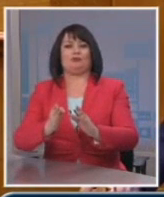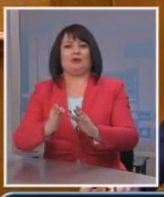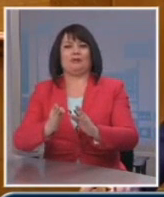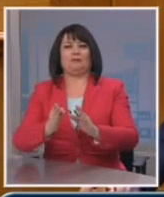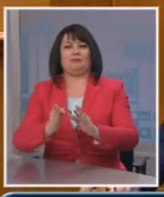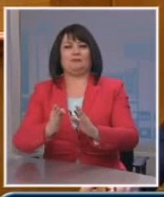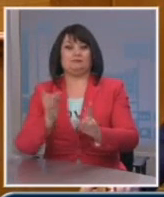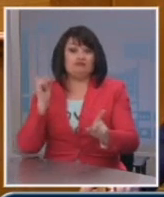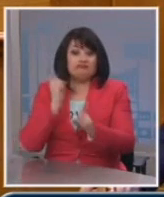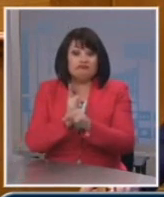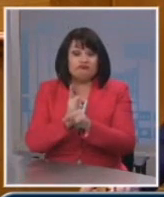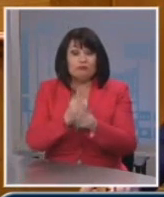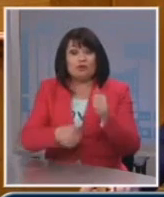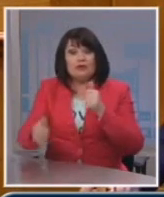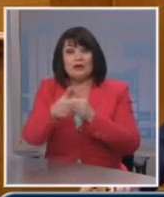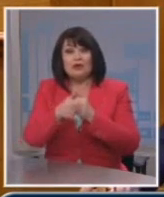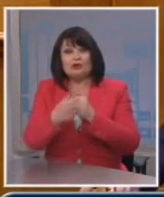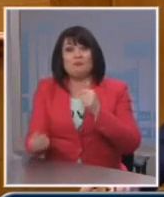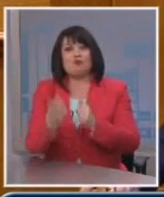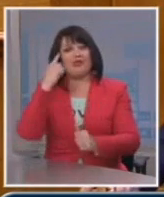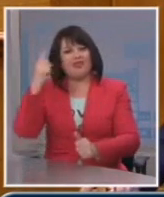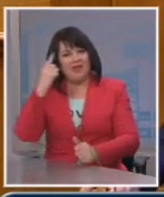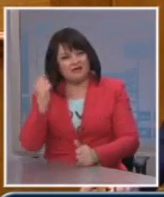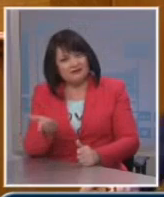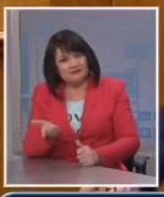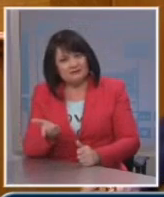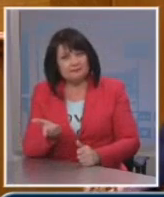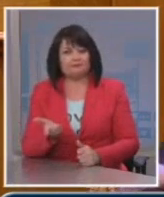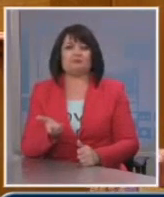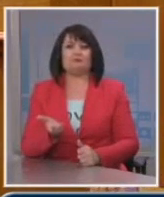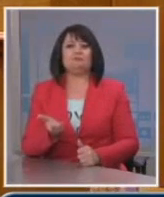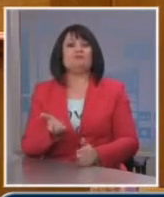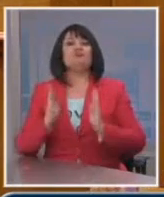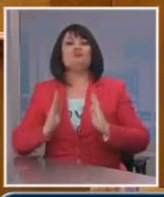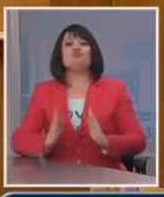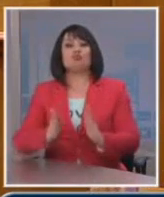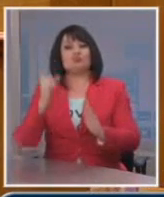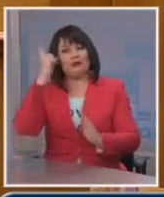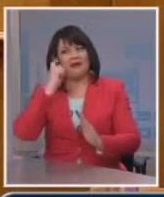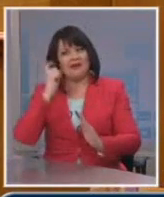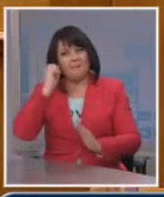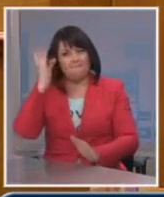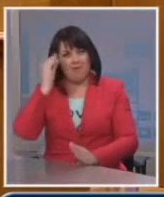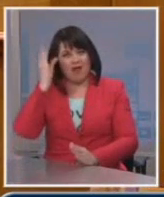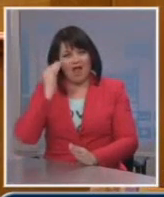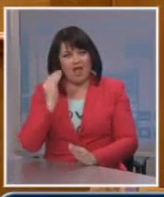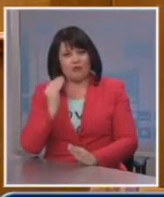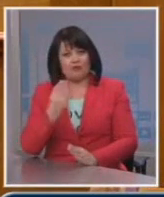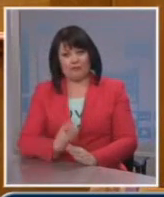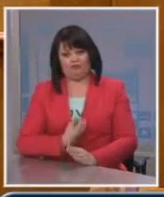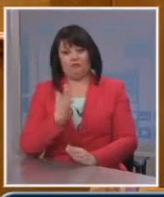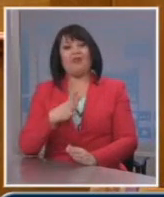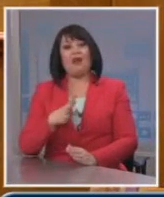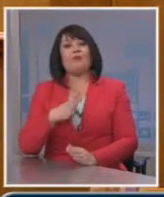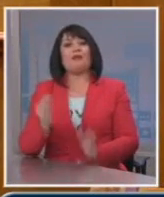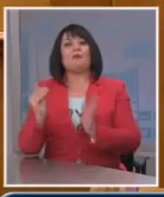Με έμφαση στην καινοτομία και με οδηγό τη γνώση και την όρεξη